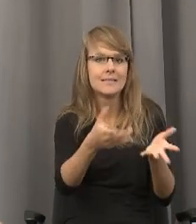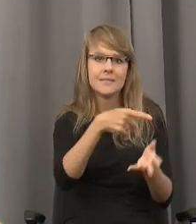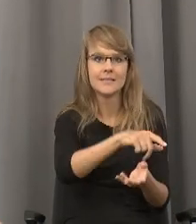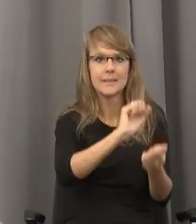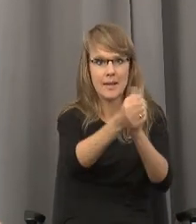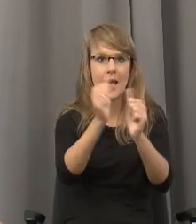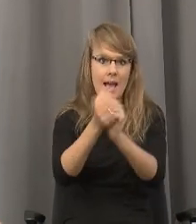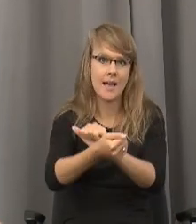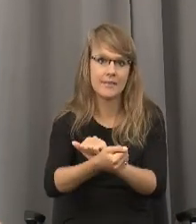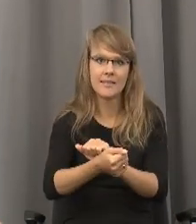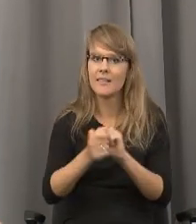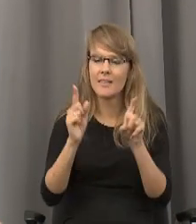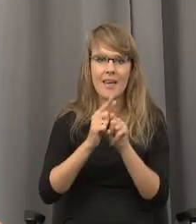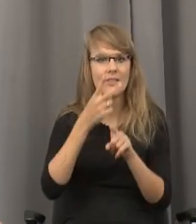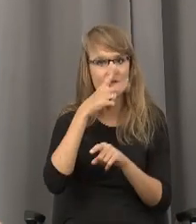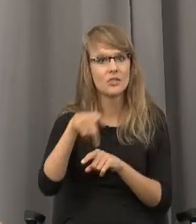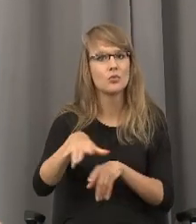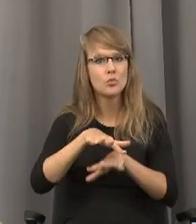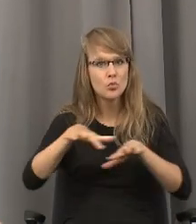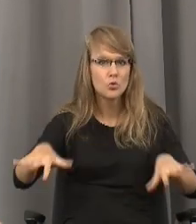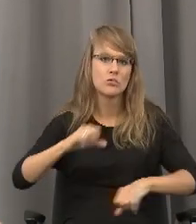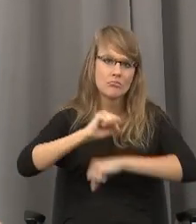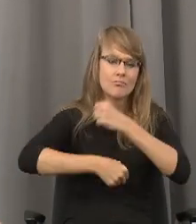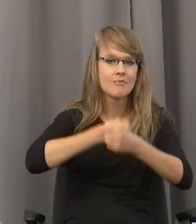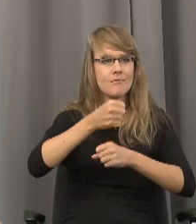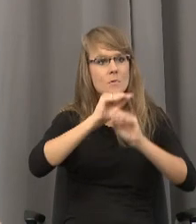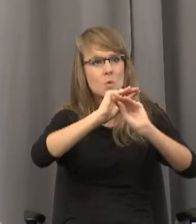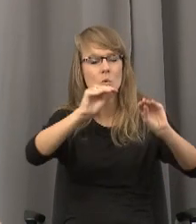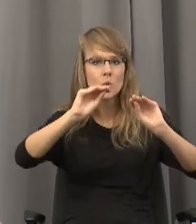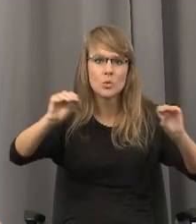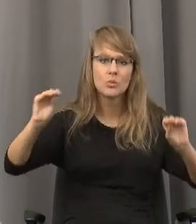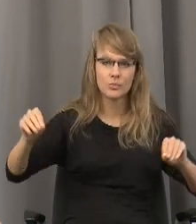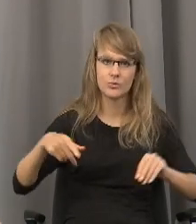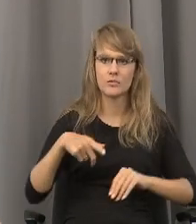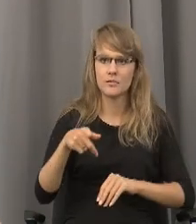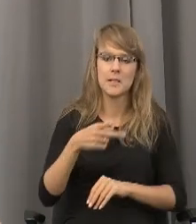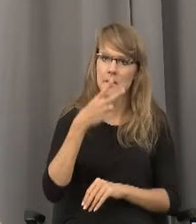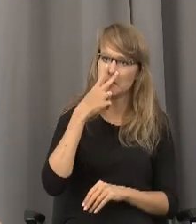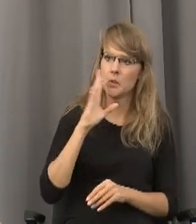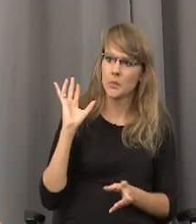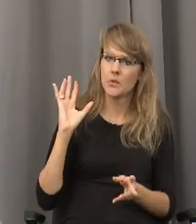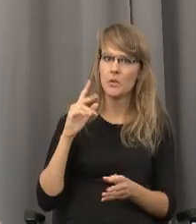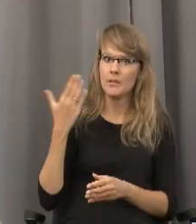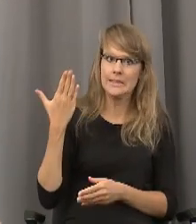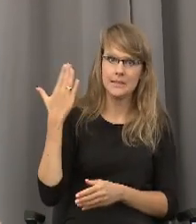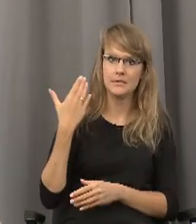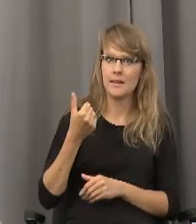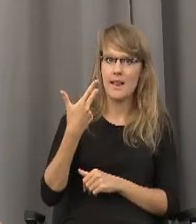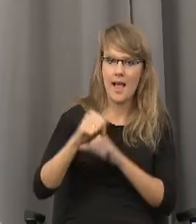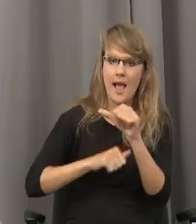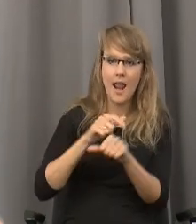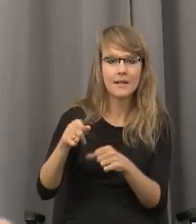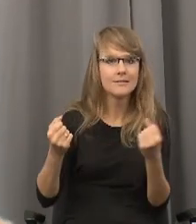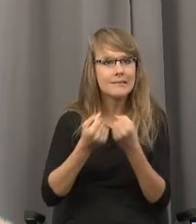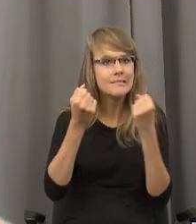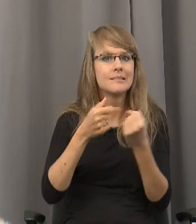obszarze i także ogromnego wysiłku edukacyjnego, który w ostatnich latach widzimy, został poczyniony właśnie przybliżający